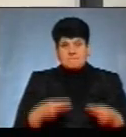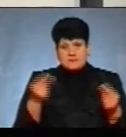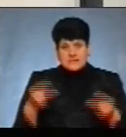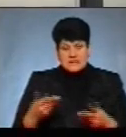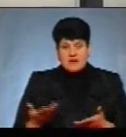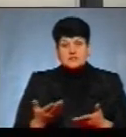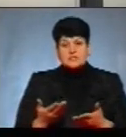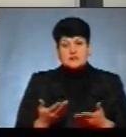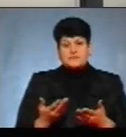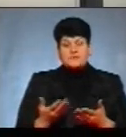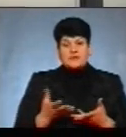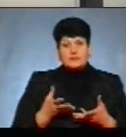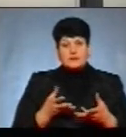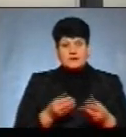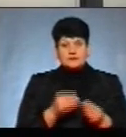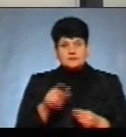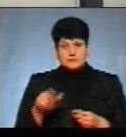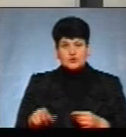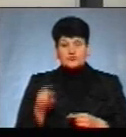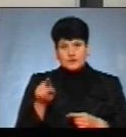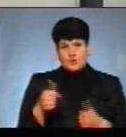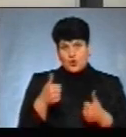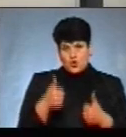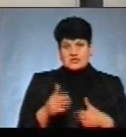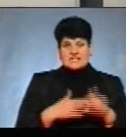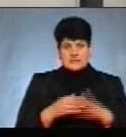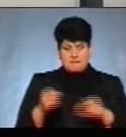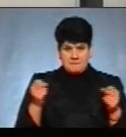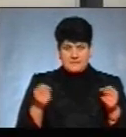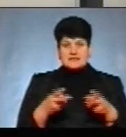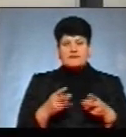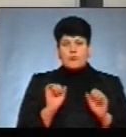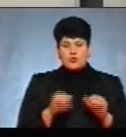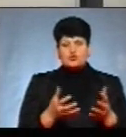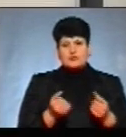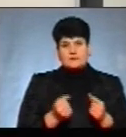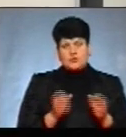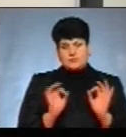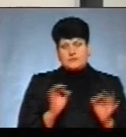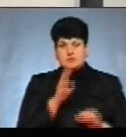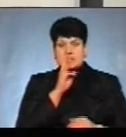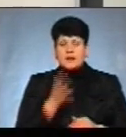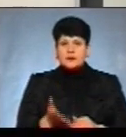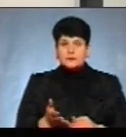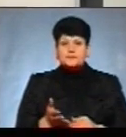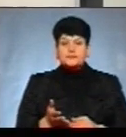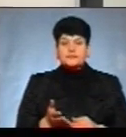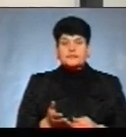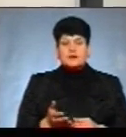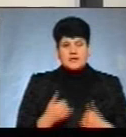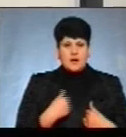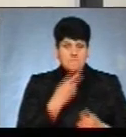що, підписавши сьогодні, переконавши пацієнтів, що вони хороші спеціалісти, вони можуть отримати достойну заробітну плату. І ми